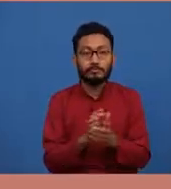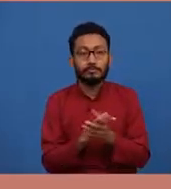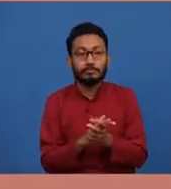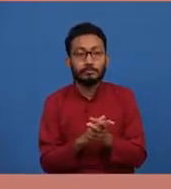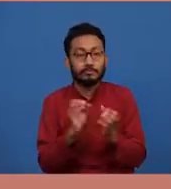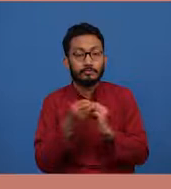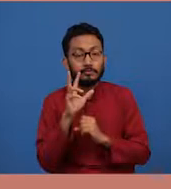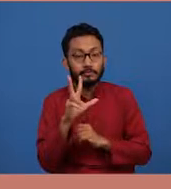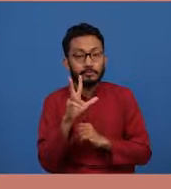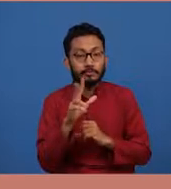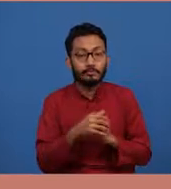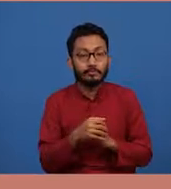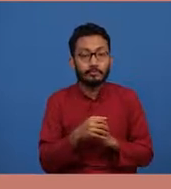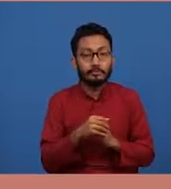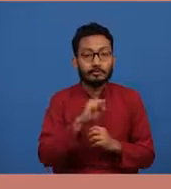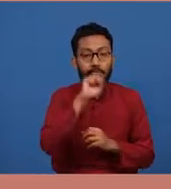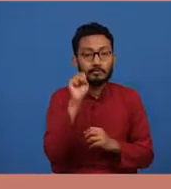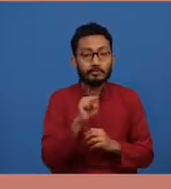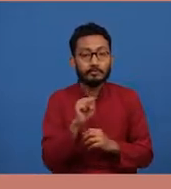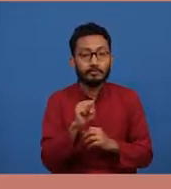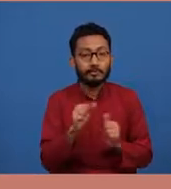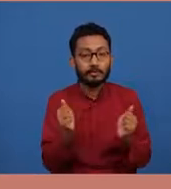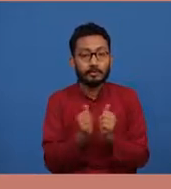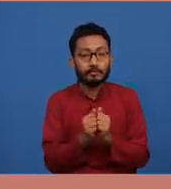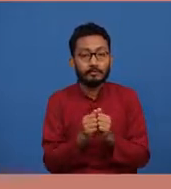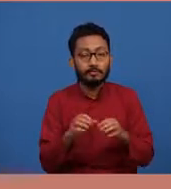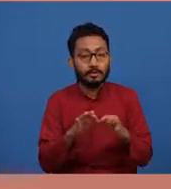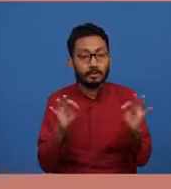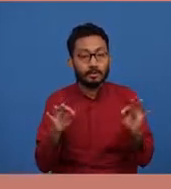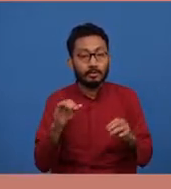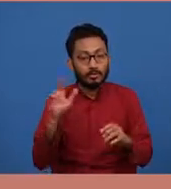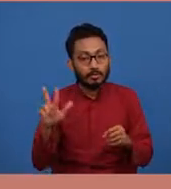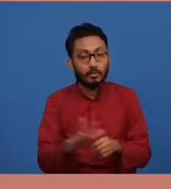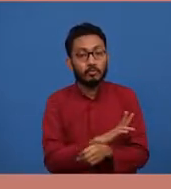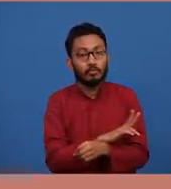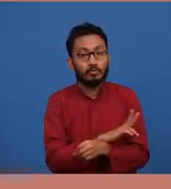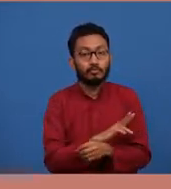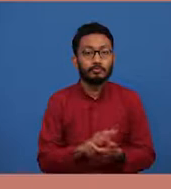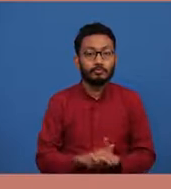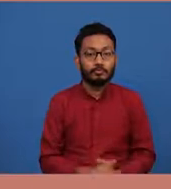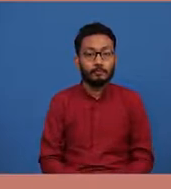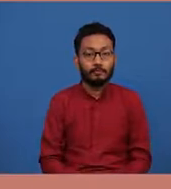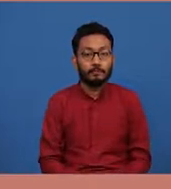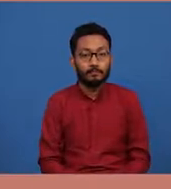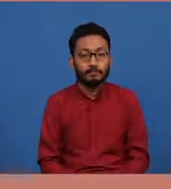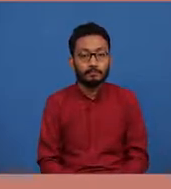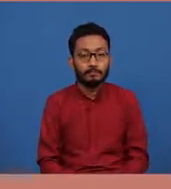ketiga, kamu akan dapat menjawab soalan dengan ayat yang lengkap.